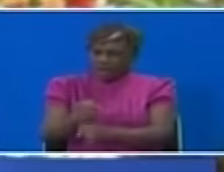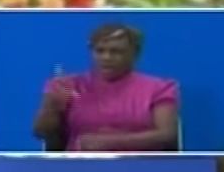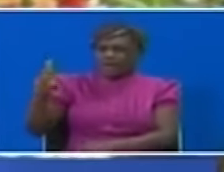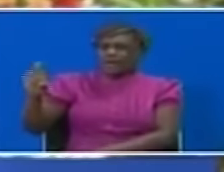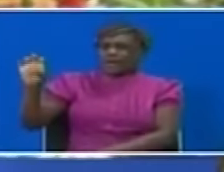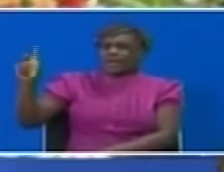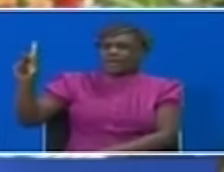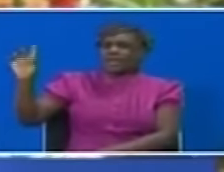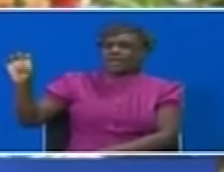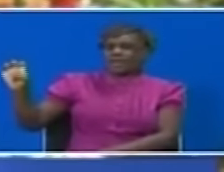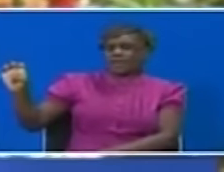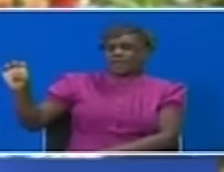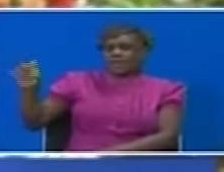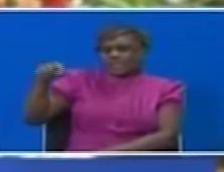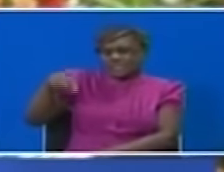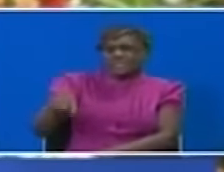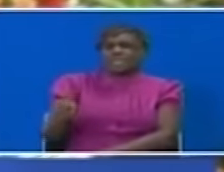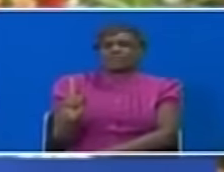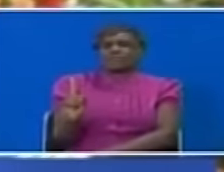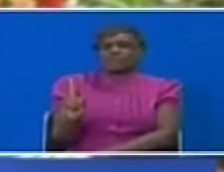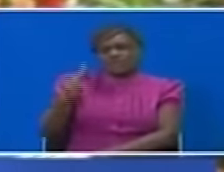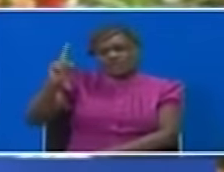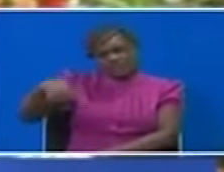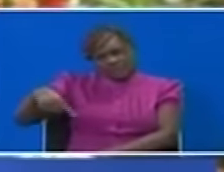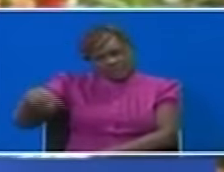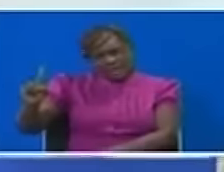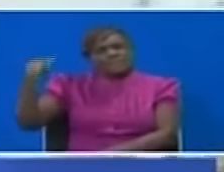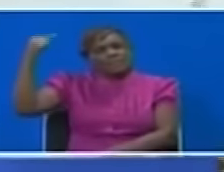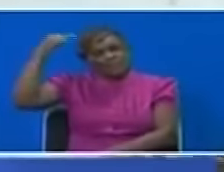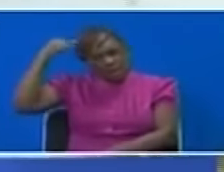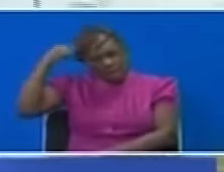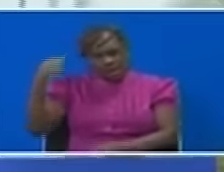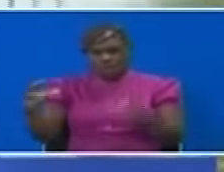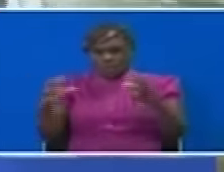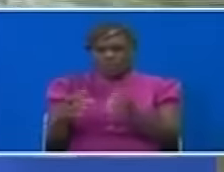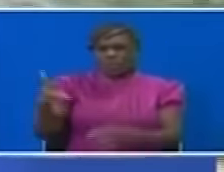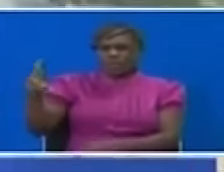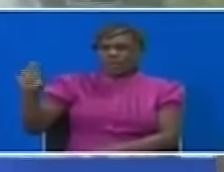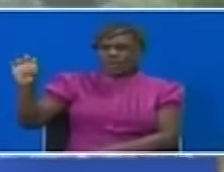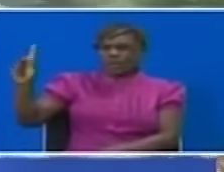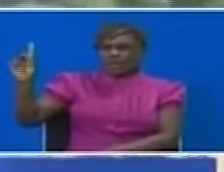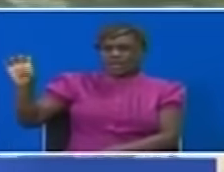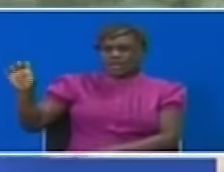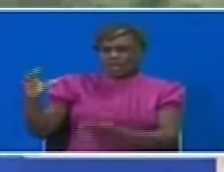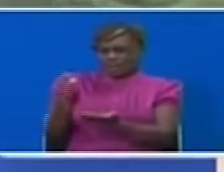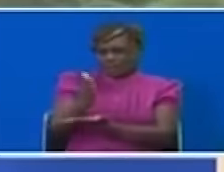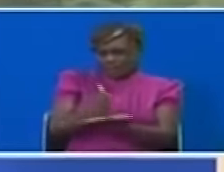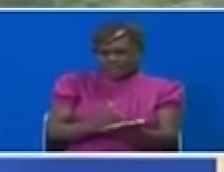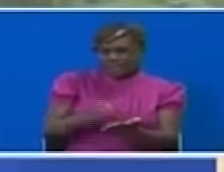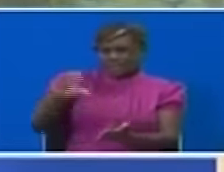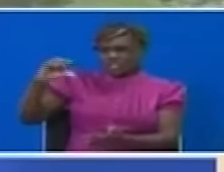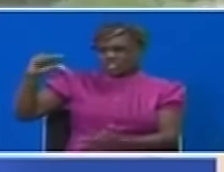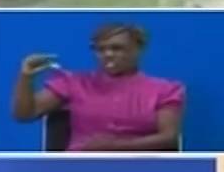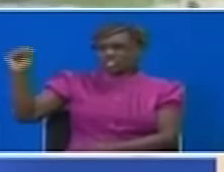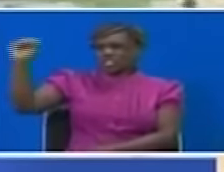Reke squad, and he was in the right state of mind. Kikundi cha Reke ni sehemu ya kitengo cha GSU